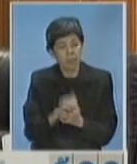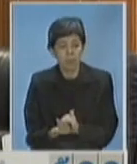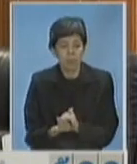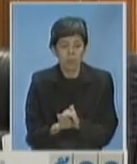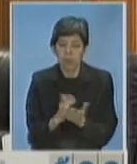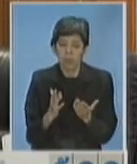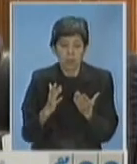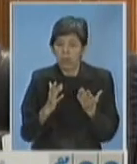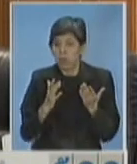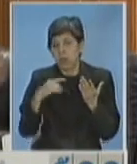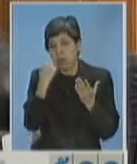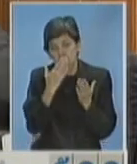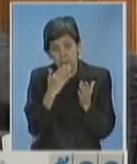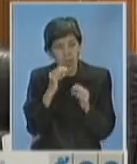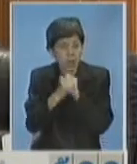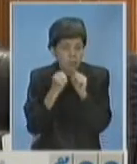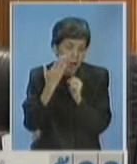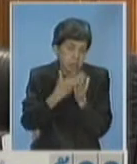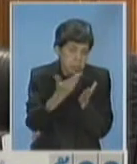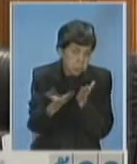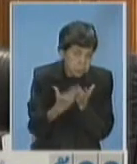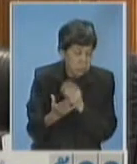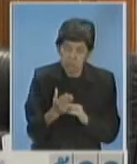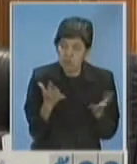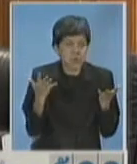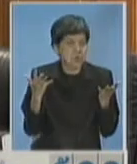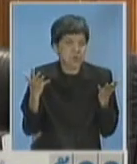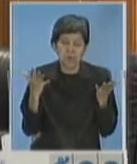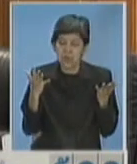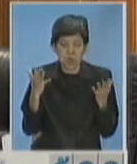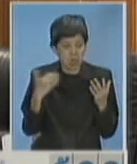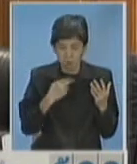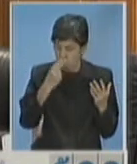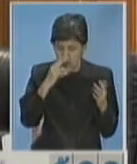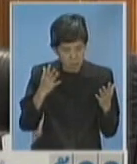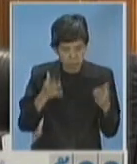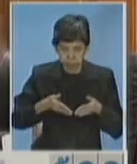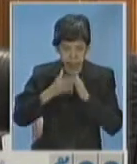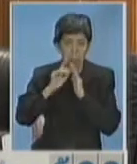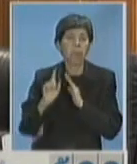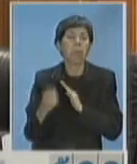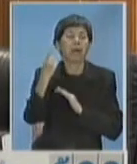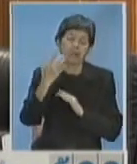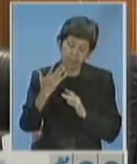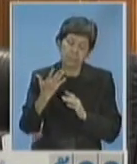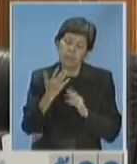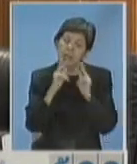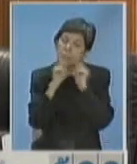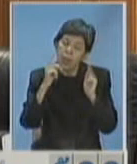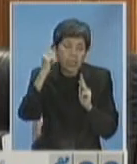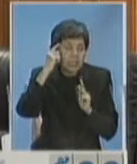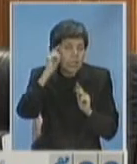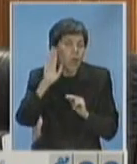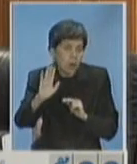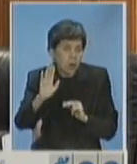าผลประกอบการหรือว่ารายจ่ายในปีที่ผ่านมาไม่สามารถมีให้กับเราเห็นอันนี้ก็เป็นสิ่งที่มีข้อสังเกตของท่านกรรมการผ่องศ